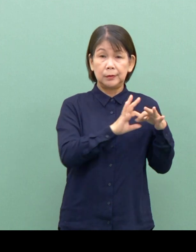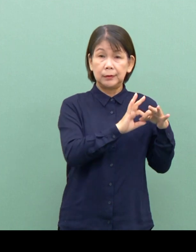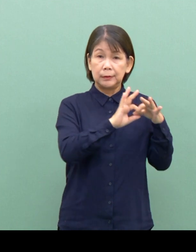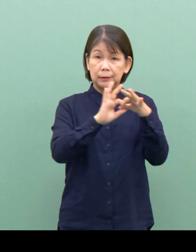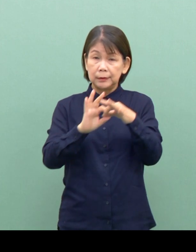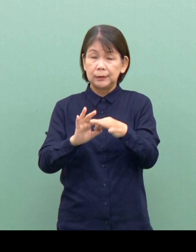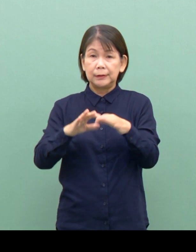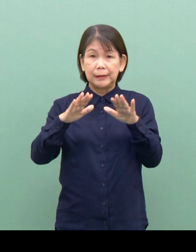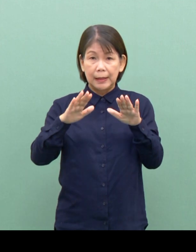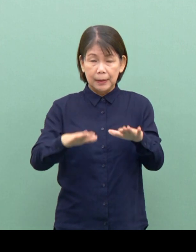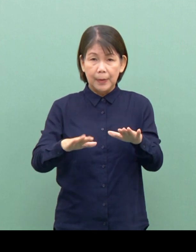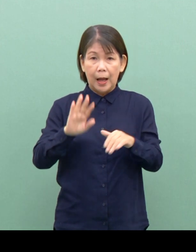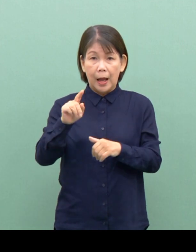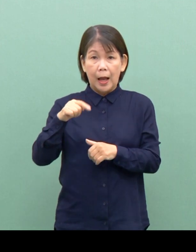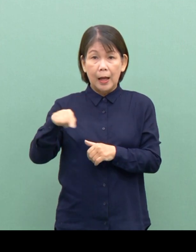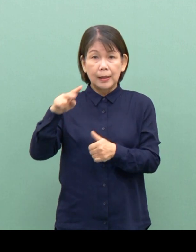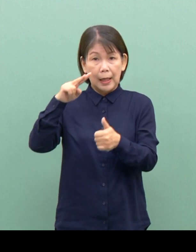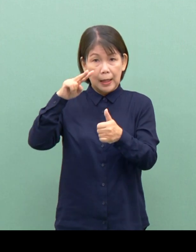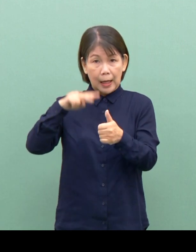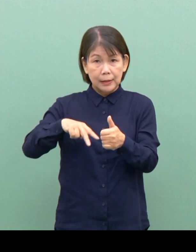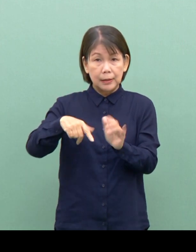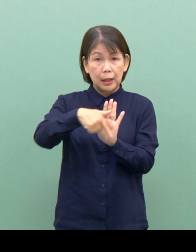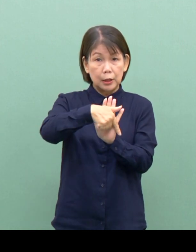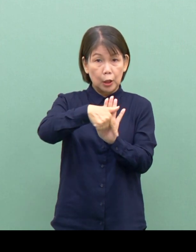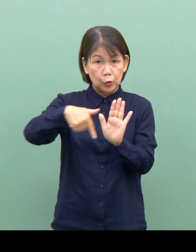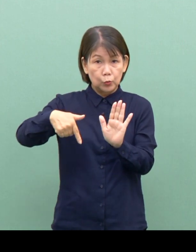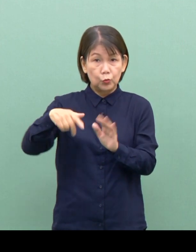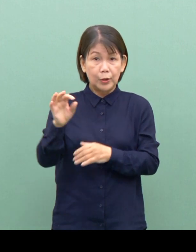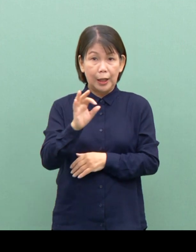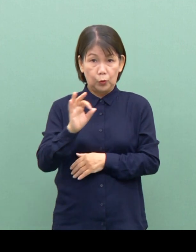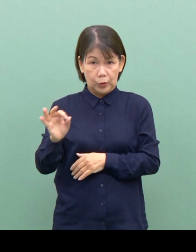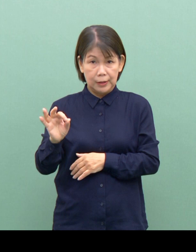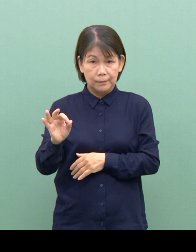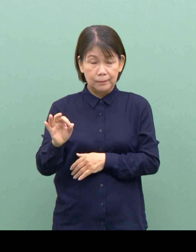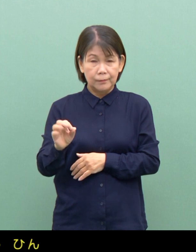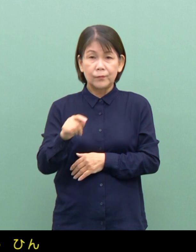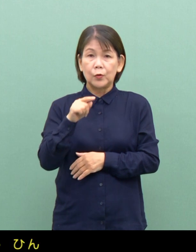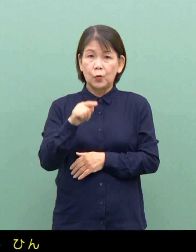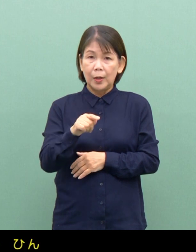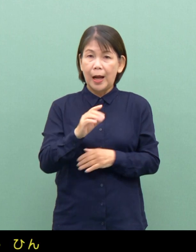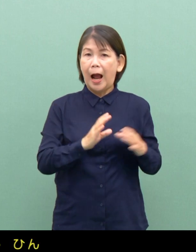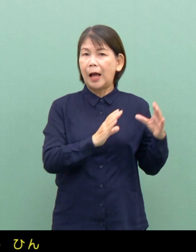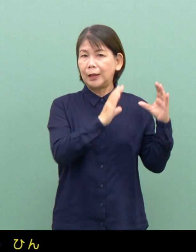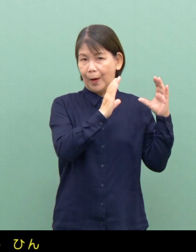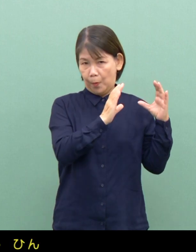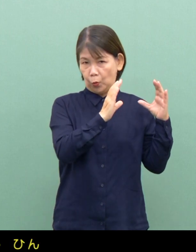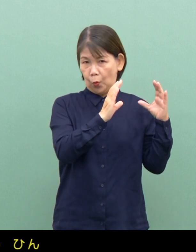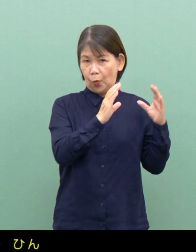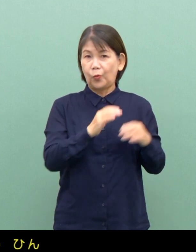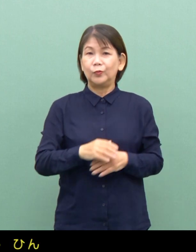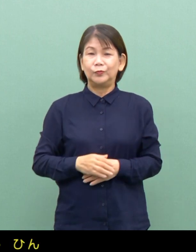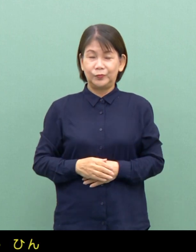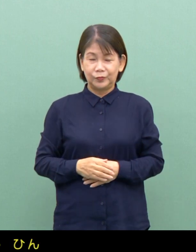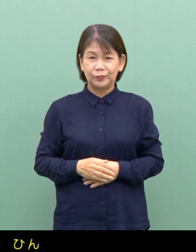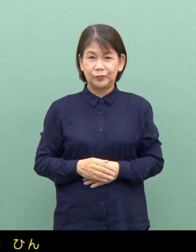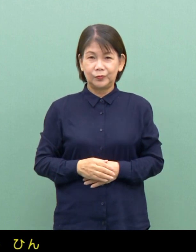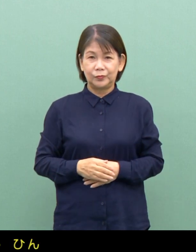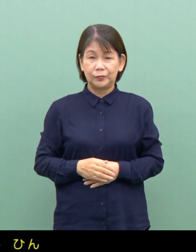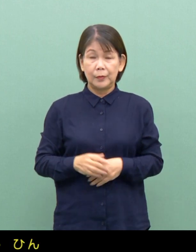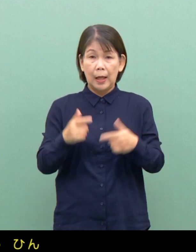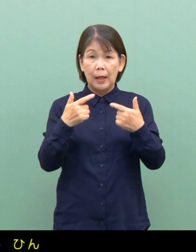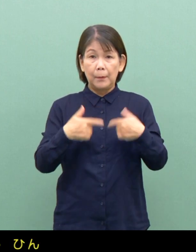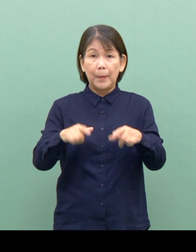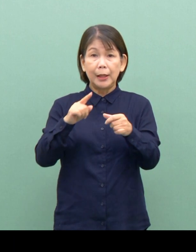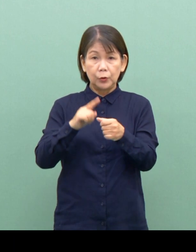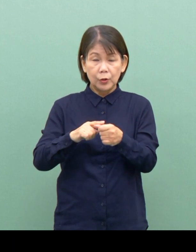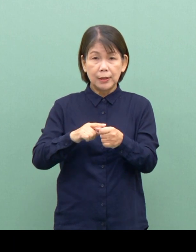。その歴史にちなんで、現在県が認定しているのがブランド水産加工品長崎俵